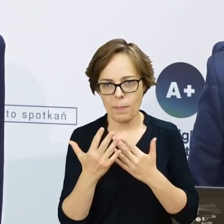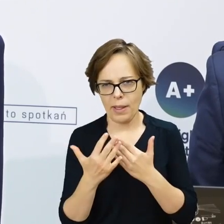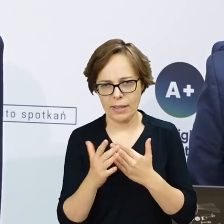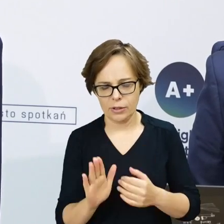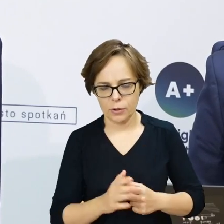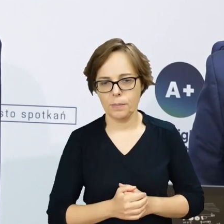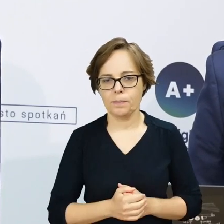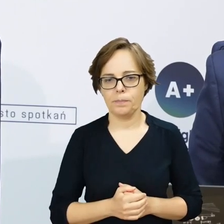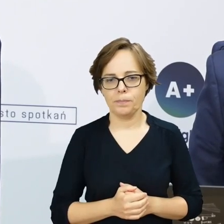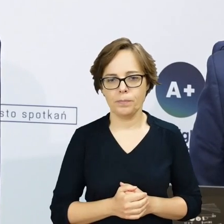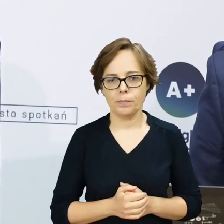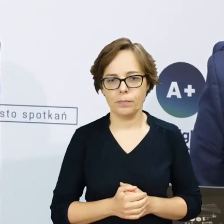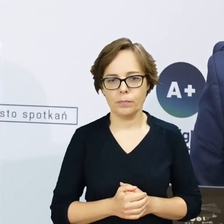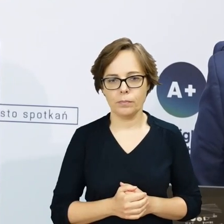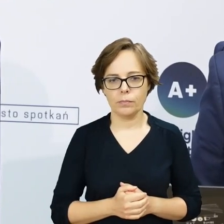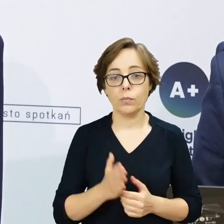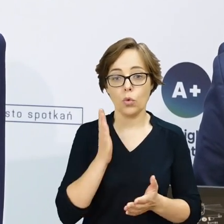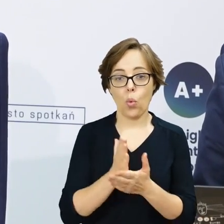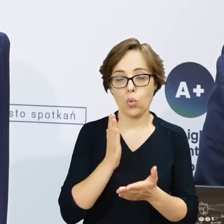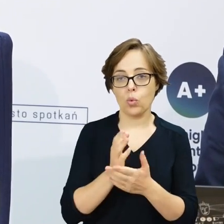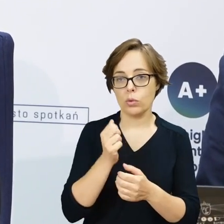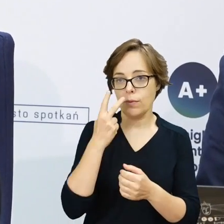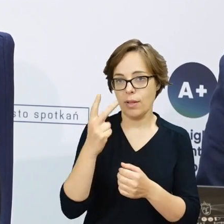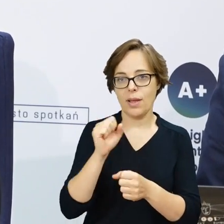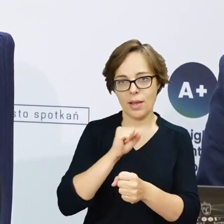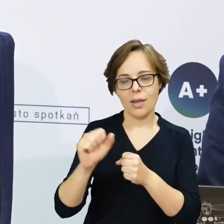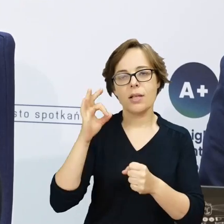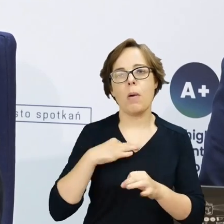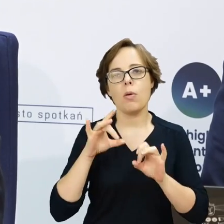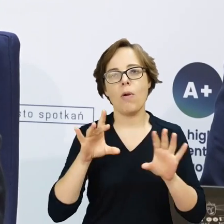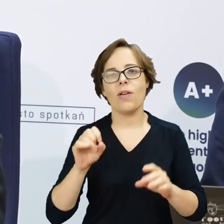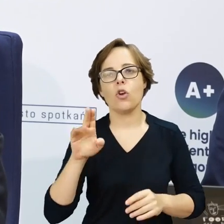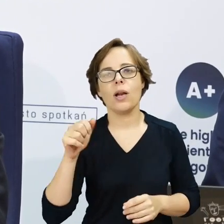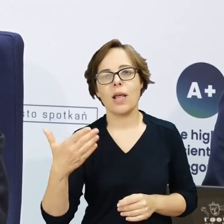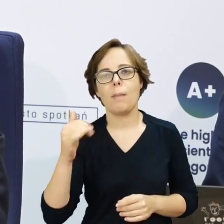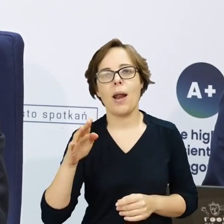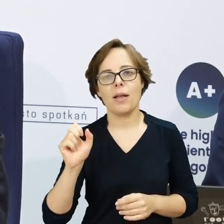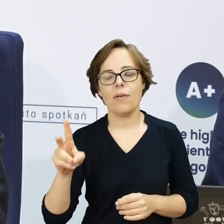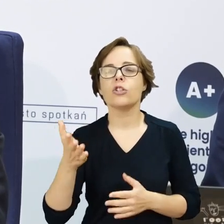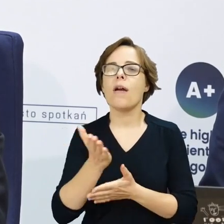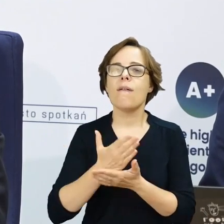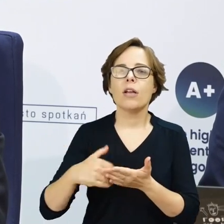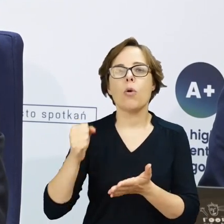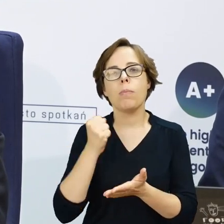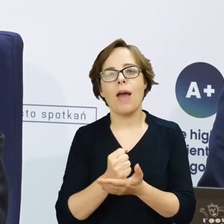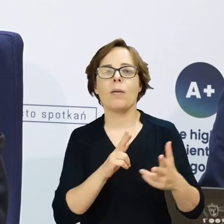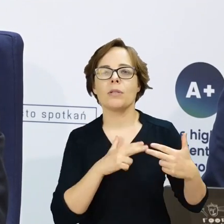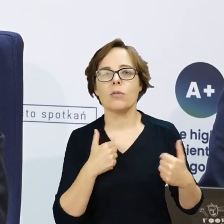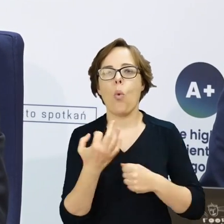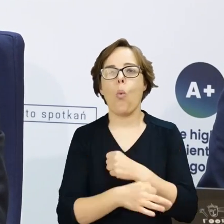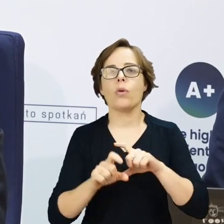Po drugiej stronie łącza jest z nami pan profesor Krystian Markiewicz, Wydział Prawa Administracji Uniwersytetu Śląskiego, Zakład